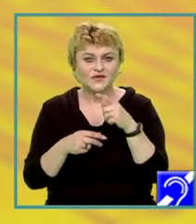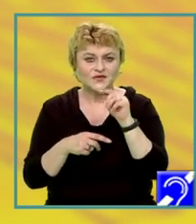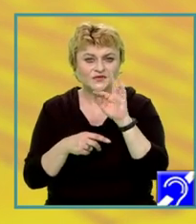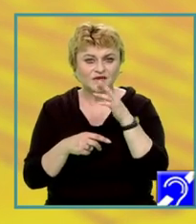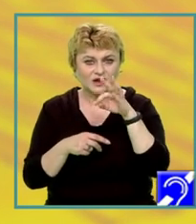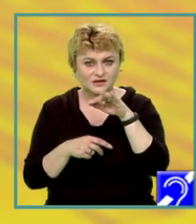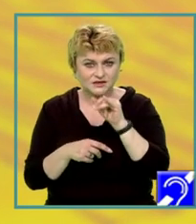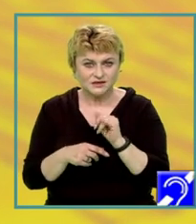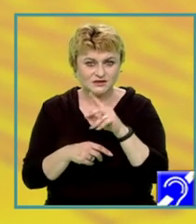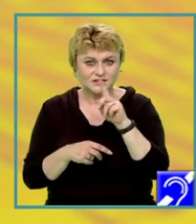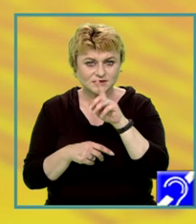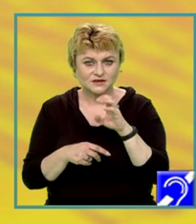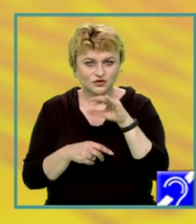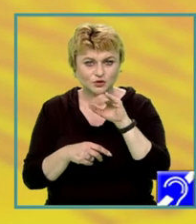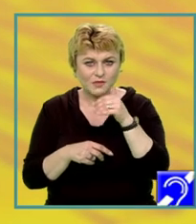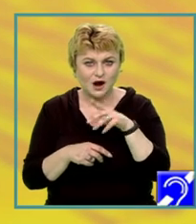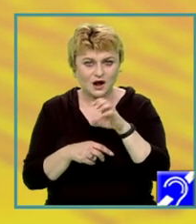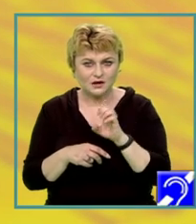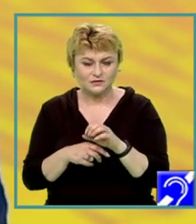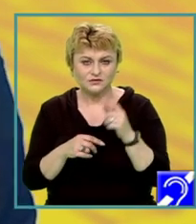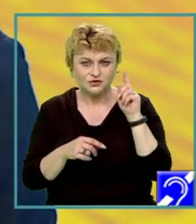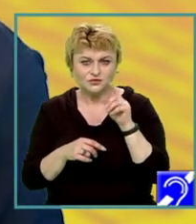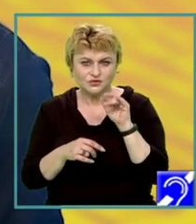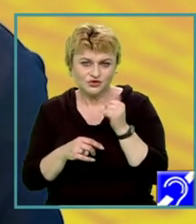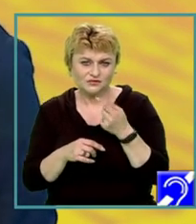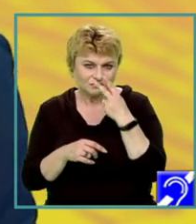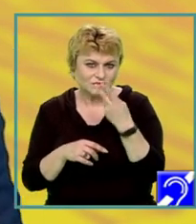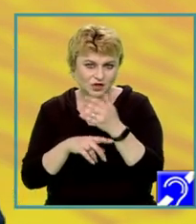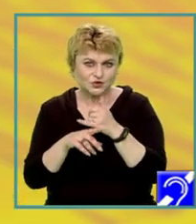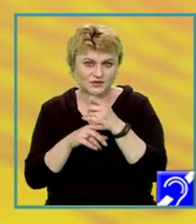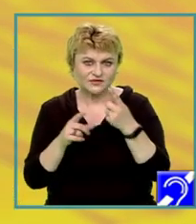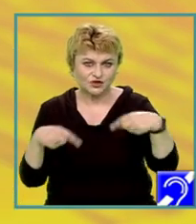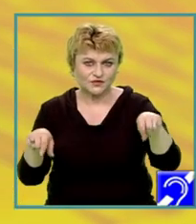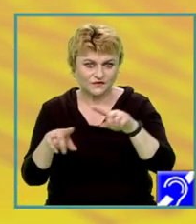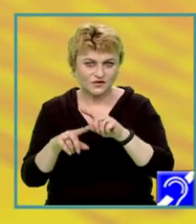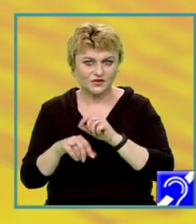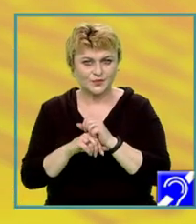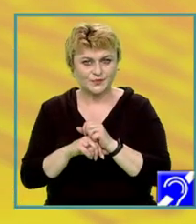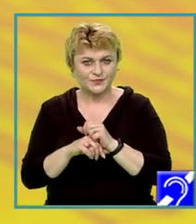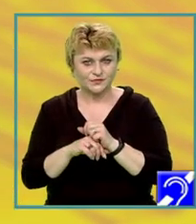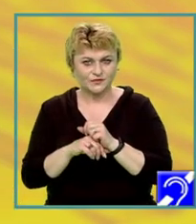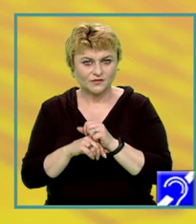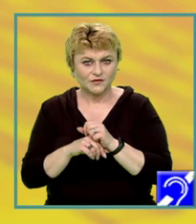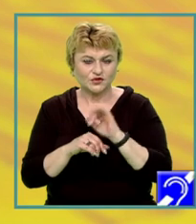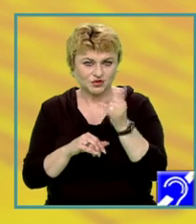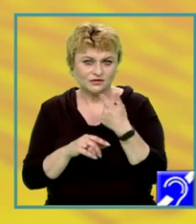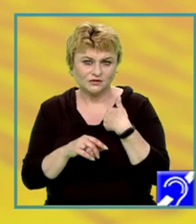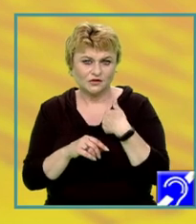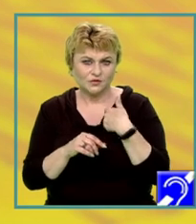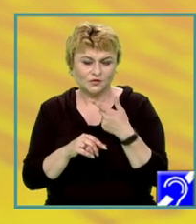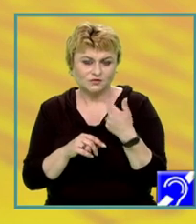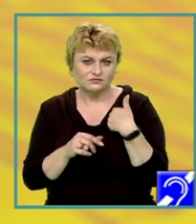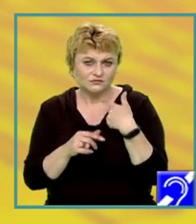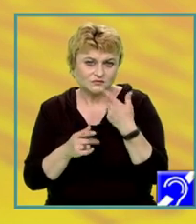lucru pe care cred că la ce observat și voi și vă îndemn să faceți și o recapitulare